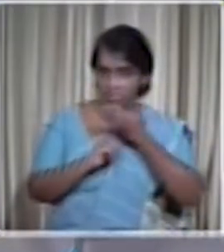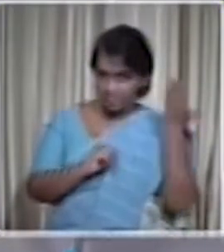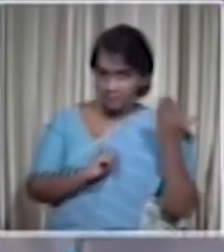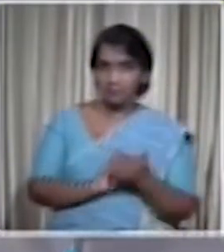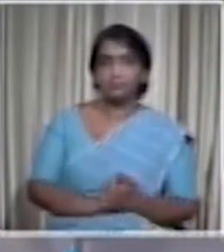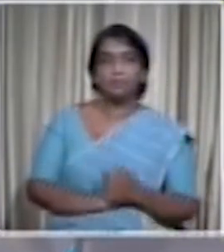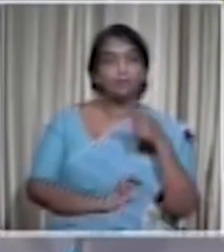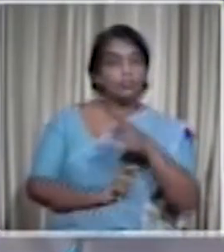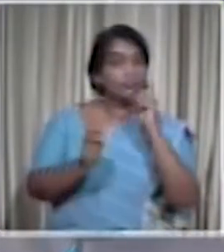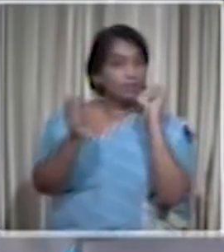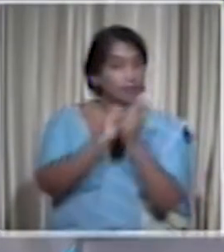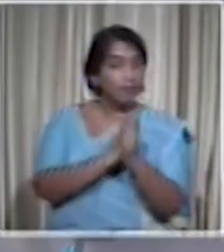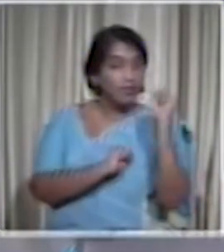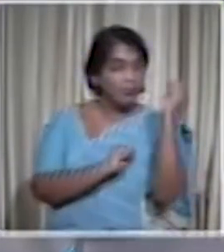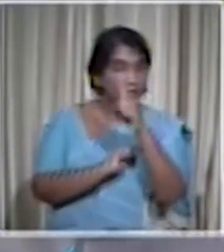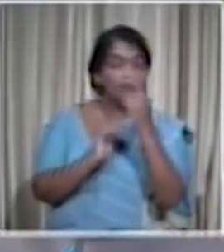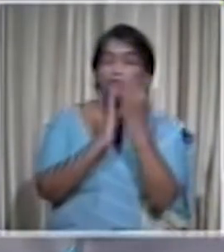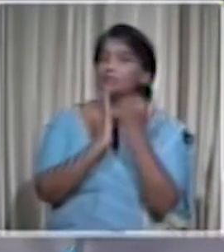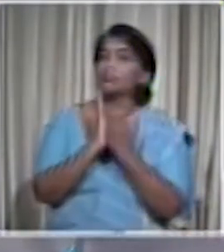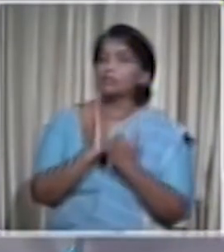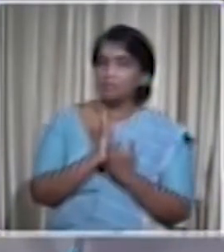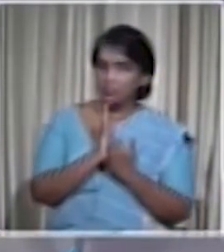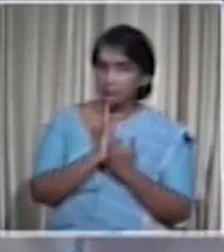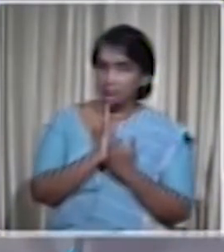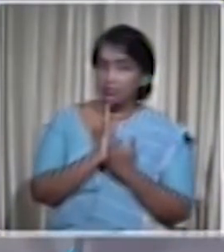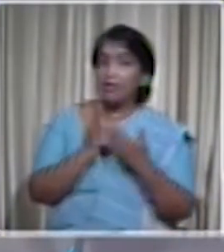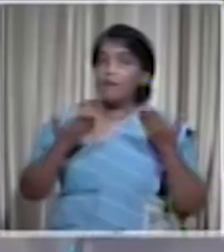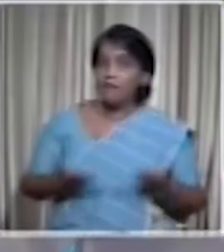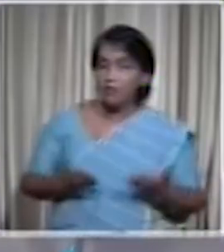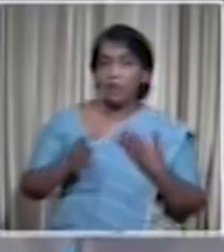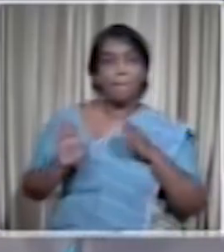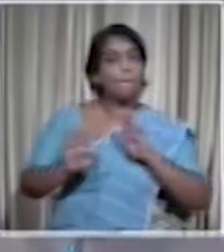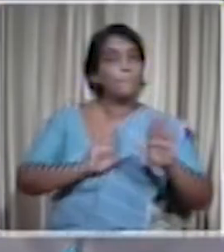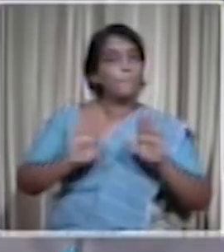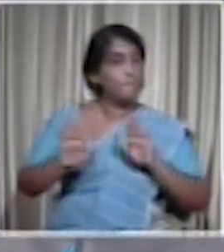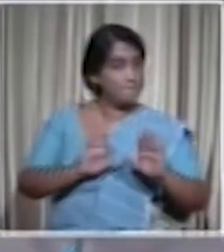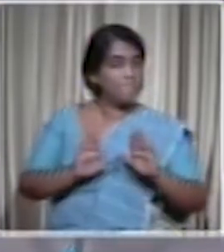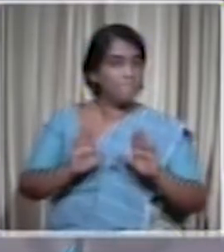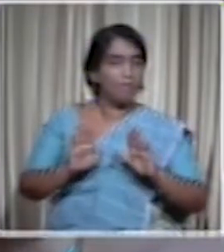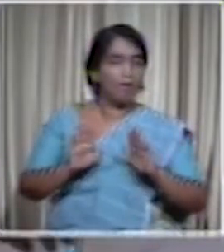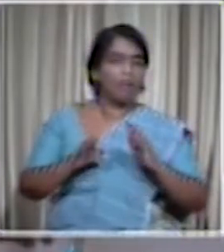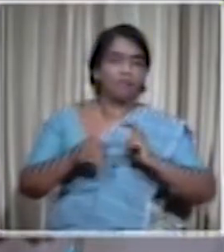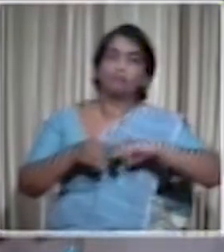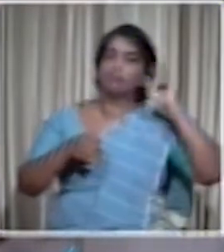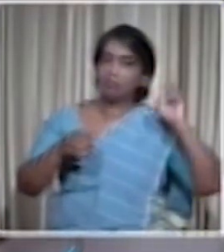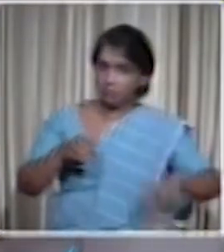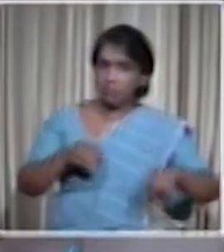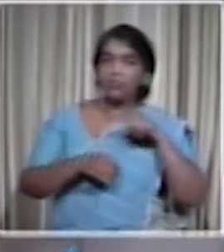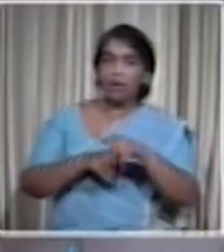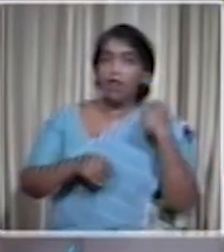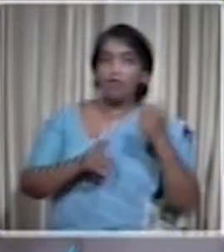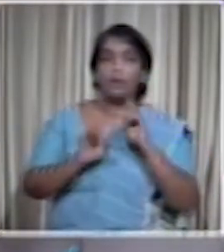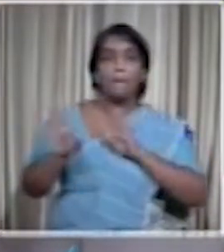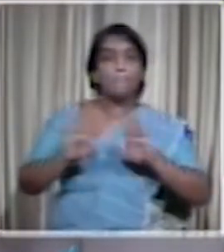ඒ තත්ත්වය වෙනස් කිරීමේ පළවෙනි කොන්දේසිය තමයි වර්තමාන පාලනය ඉවත් වෙන්න ඕනේ. ඒ වෙනුවට නව පාලනයක්